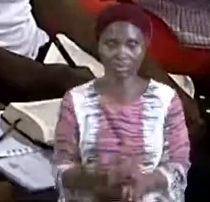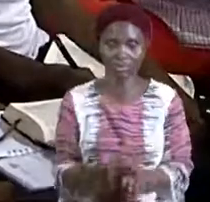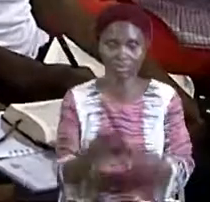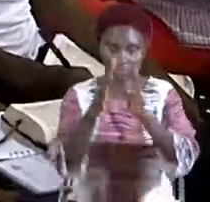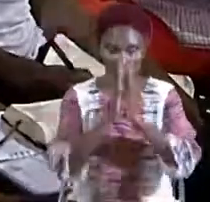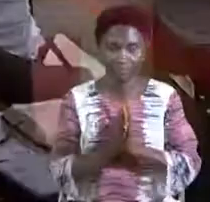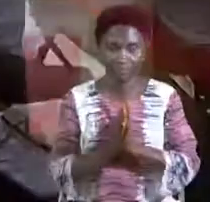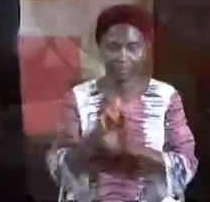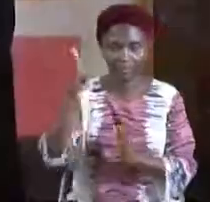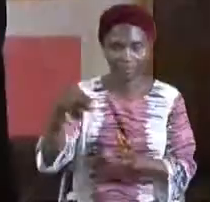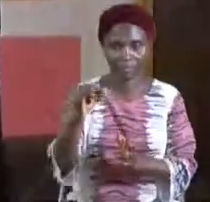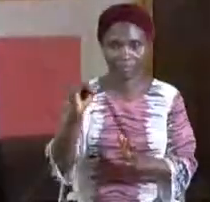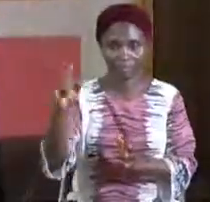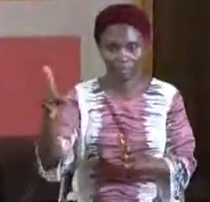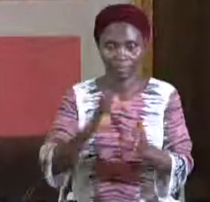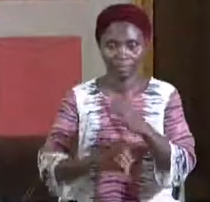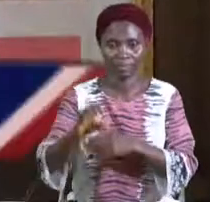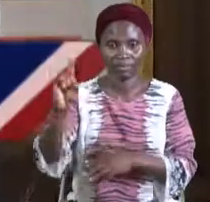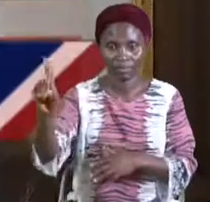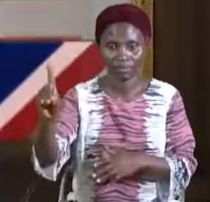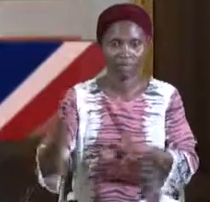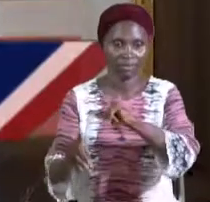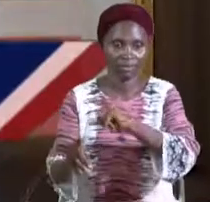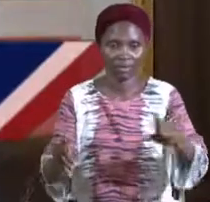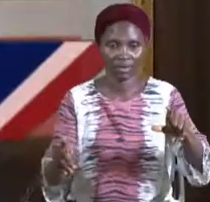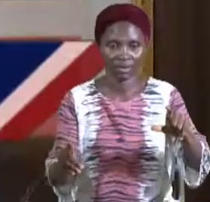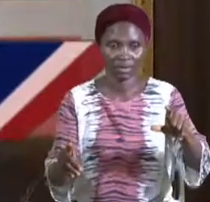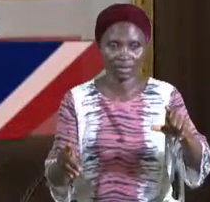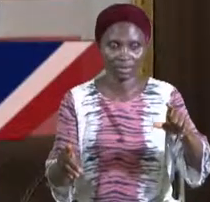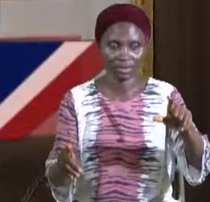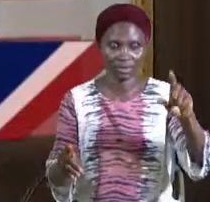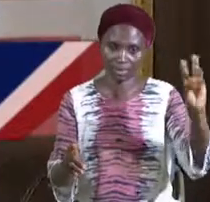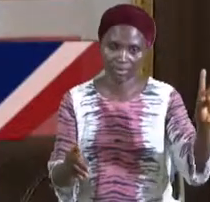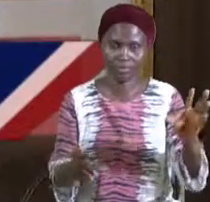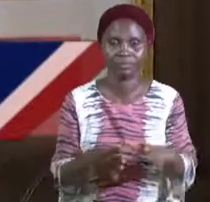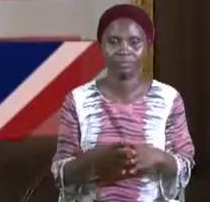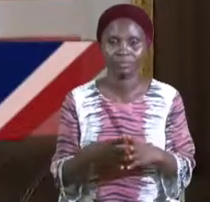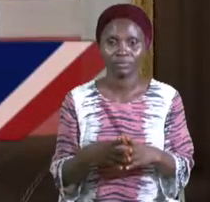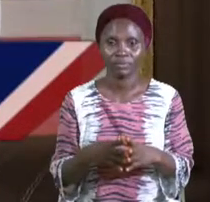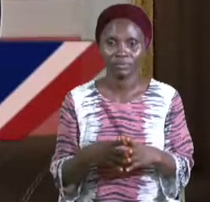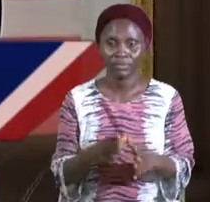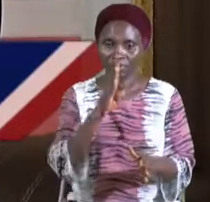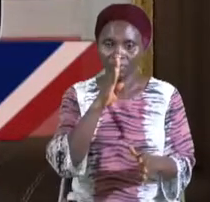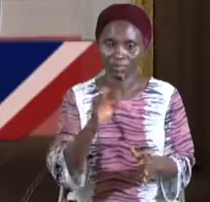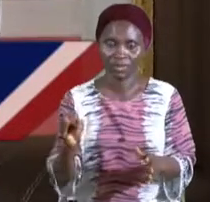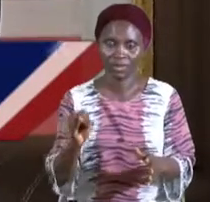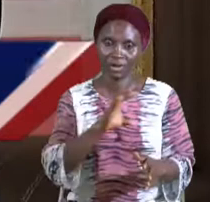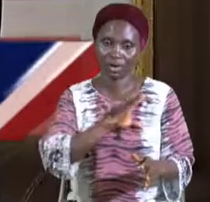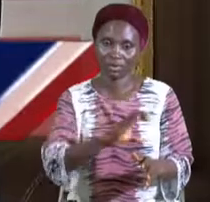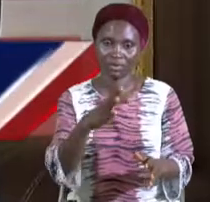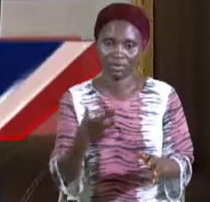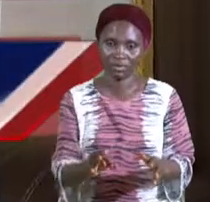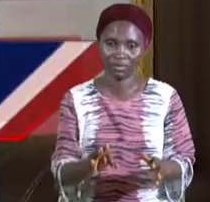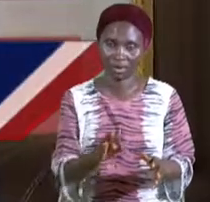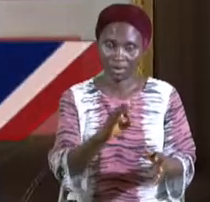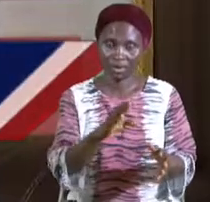Voyons Philippiens chapitre 1, verset 6. Philippiens 1, verset 6. Je suis persuadé que celui qui a... Je